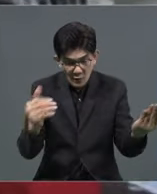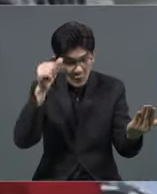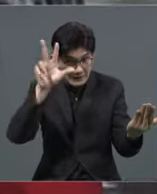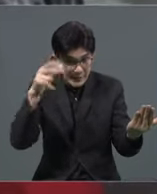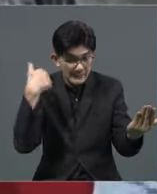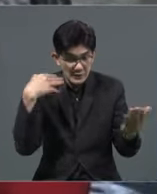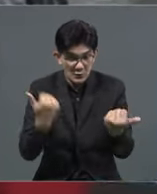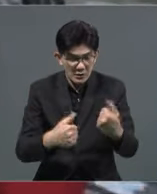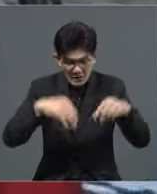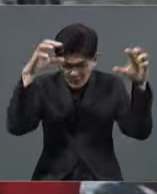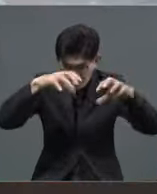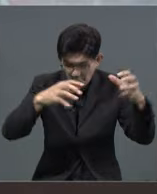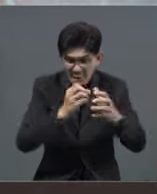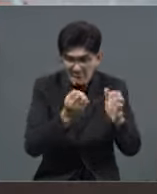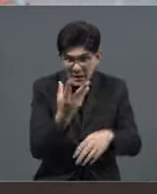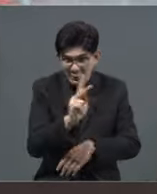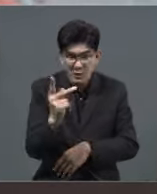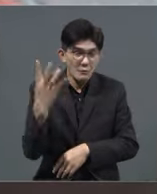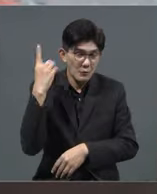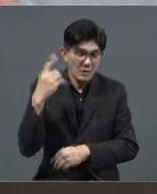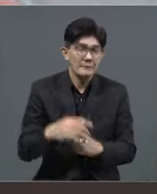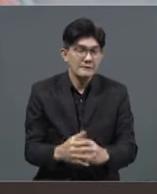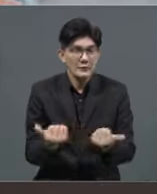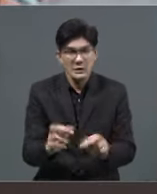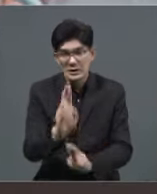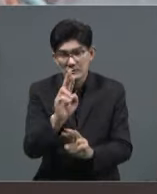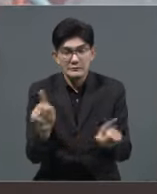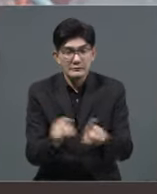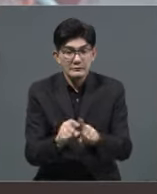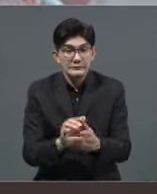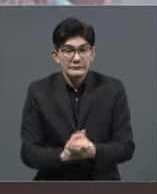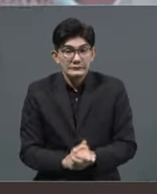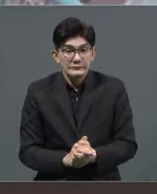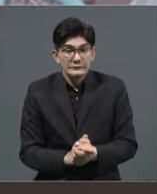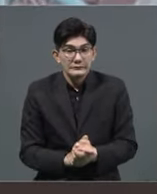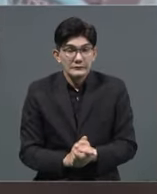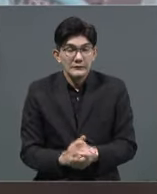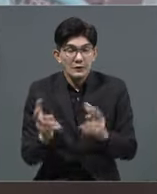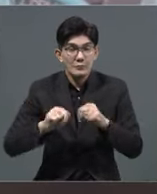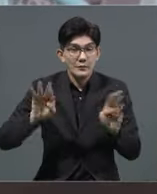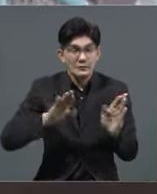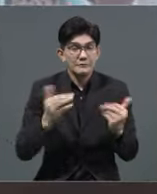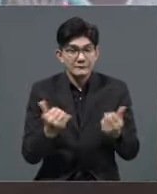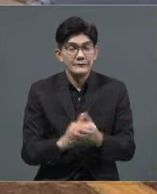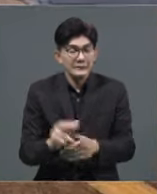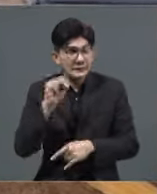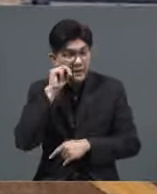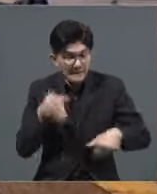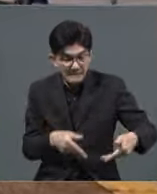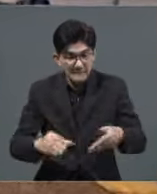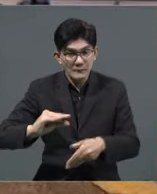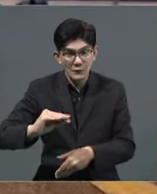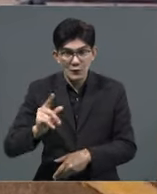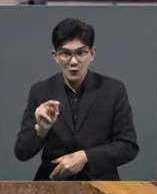สถานการณ์ฝนจะมากกว่าเมื่อวานจะด้วยซ้ำนะเพราะฉะนั้นยังคงต้องเฝ้าระวังต่อไปไปดูที่จังหวัดนครพนมกันบ้างนะครับระดับน้ำในแม่น้ำโขง